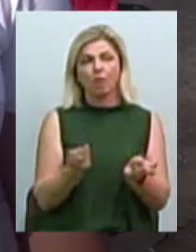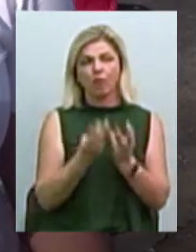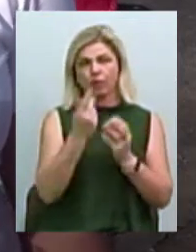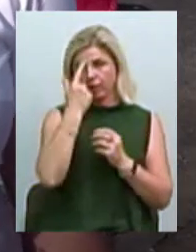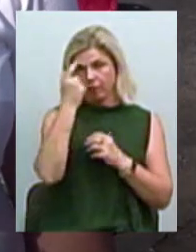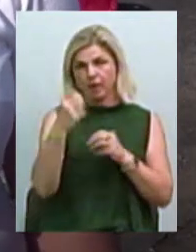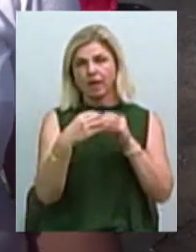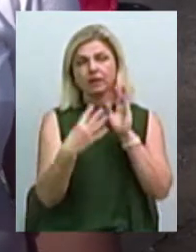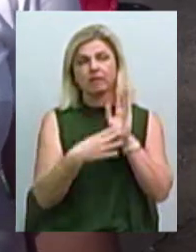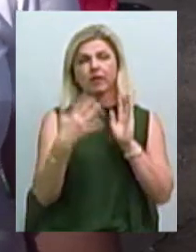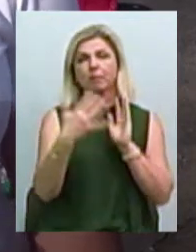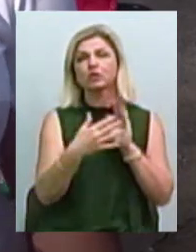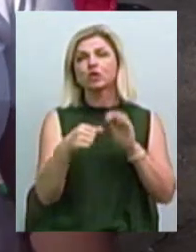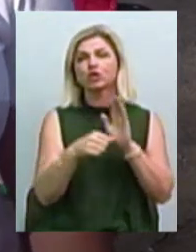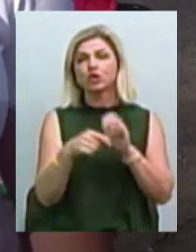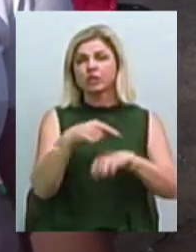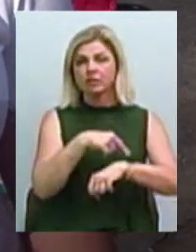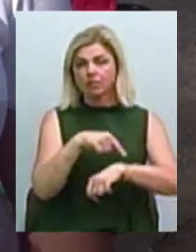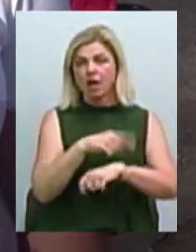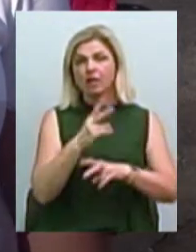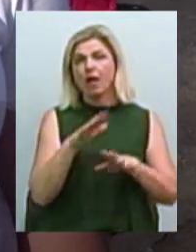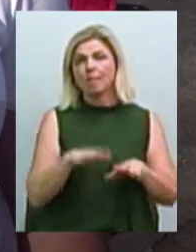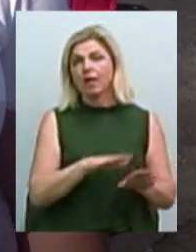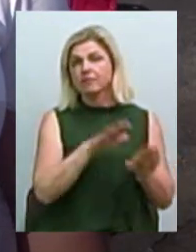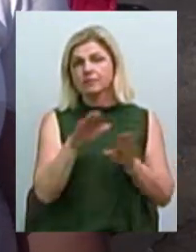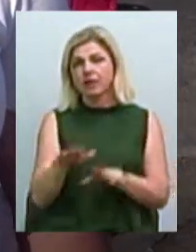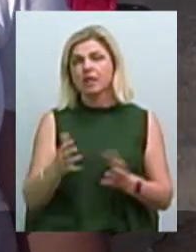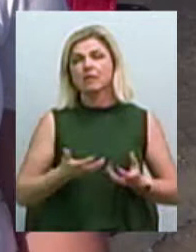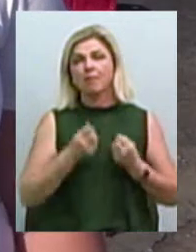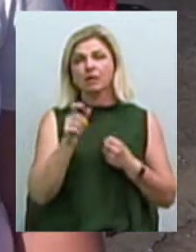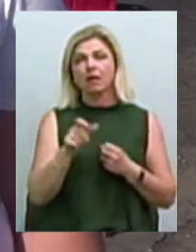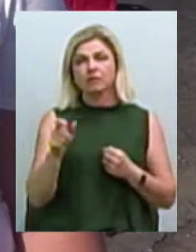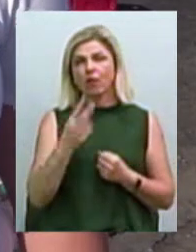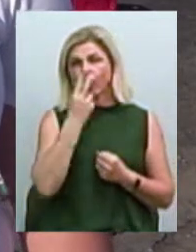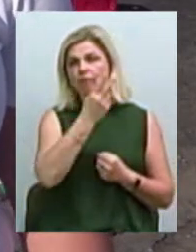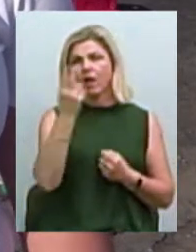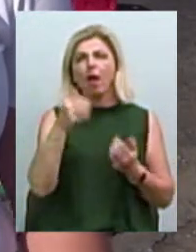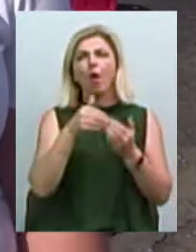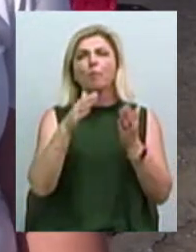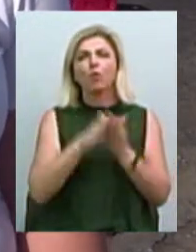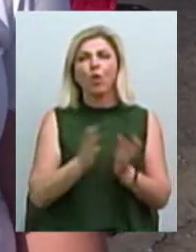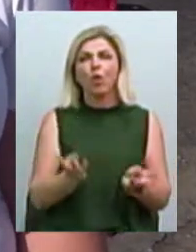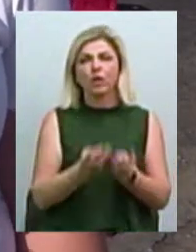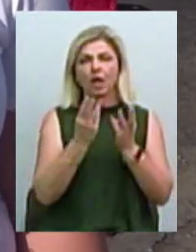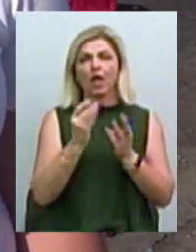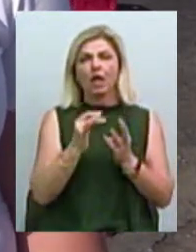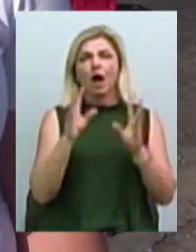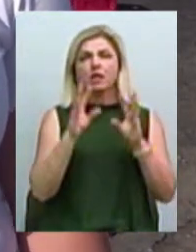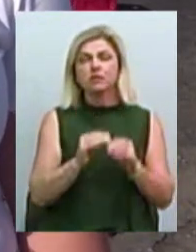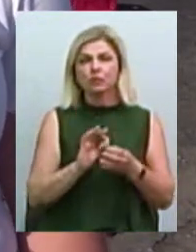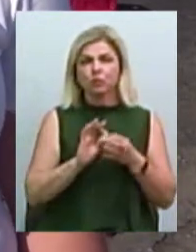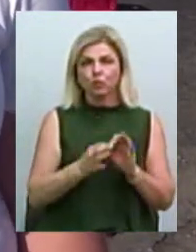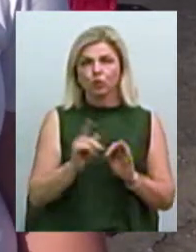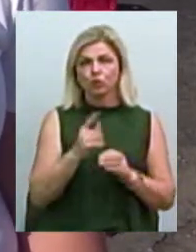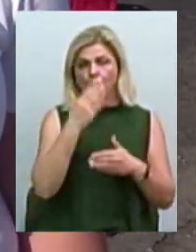о 19:56. По прибуттю на місце рятувальники визначили масштаби горіння. Втім, гасіння ускладнилось тим, що